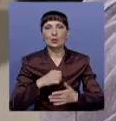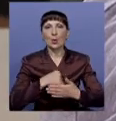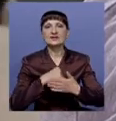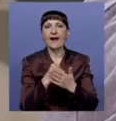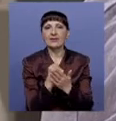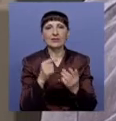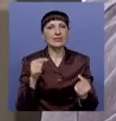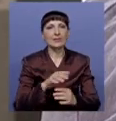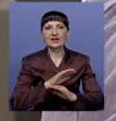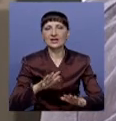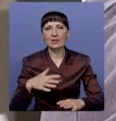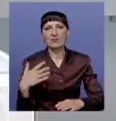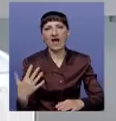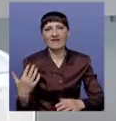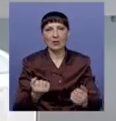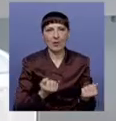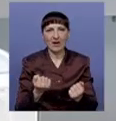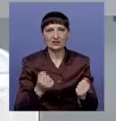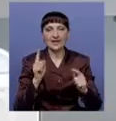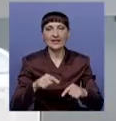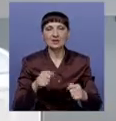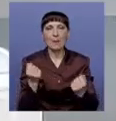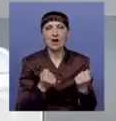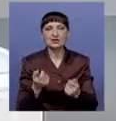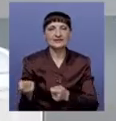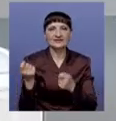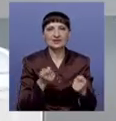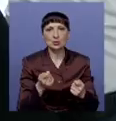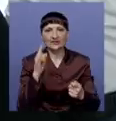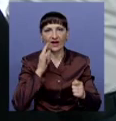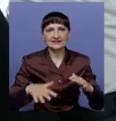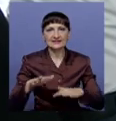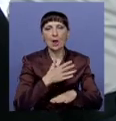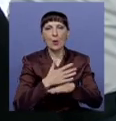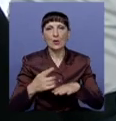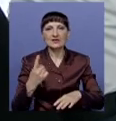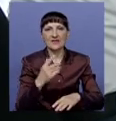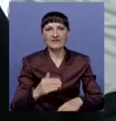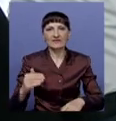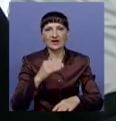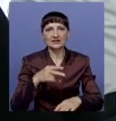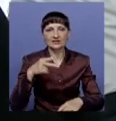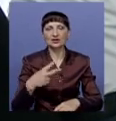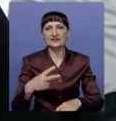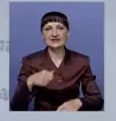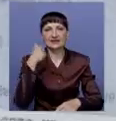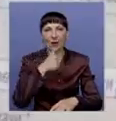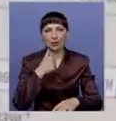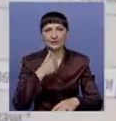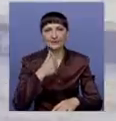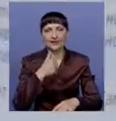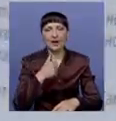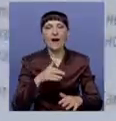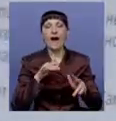узаконению не подлежат праворульные машины, а также авто, завезенные на территорию страны после 1 февраля 2020 года.